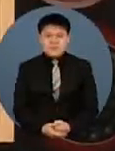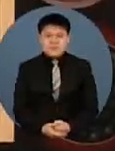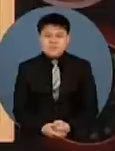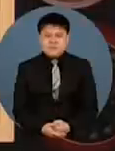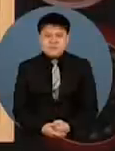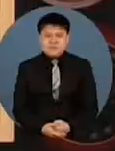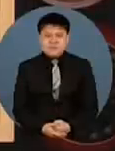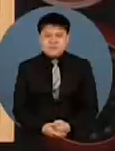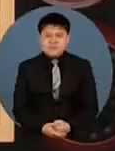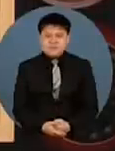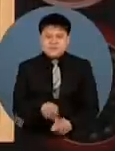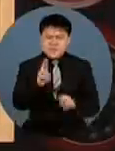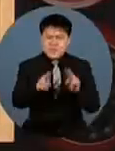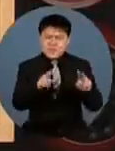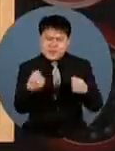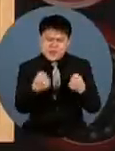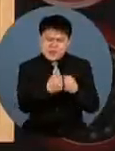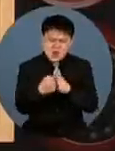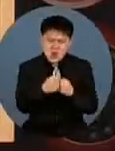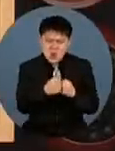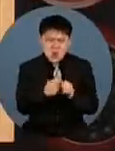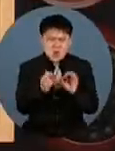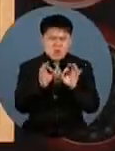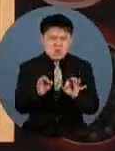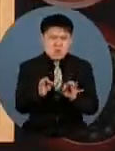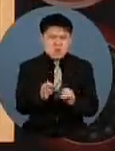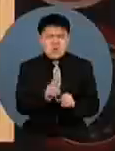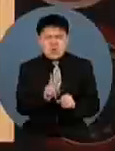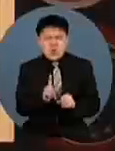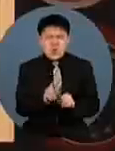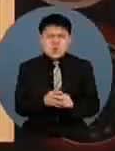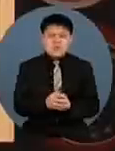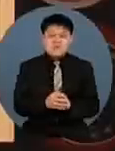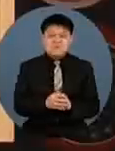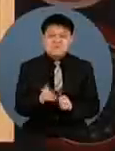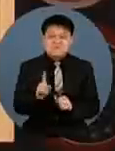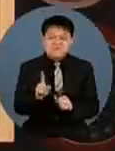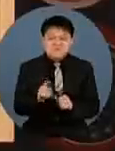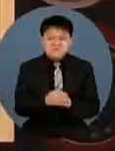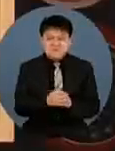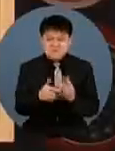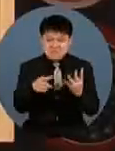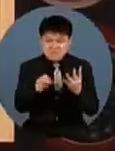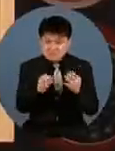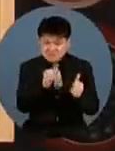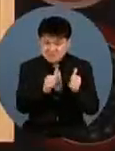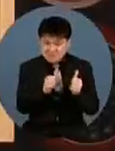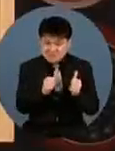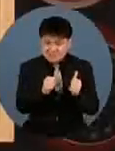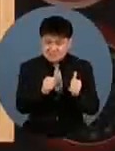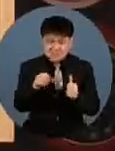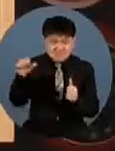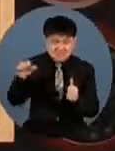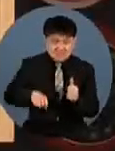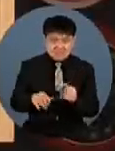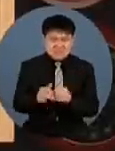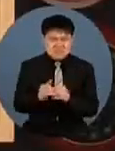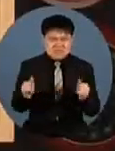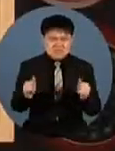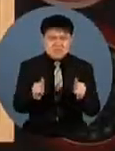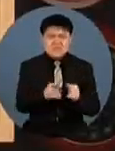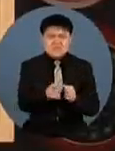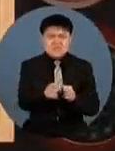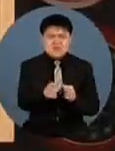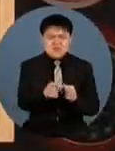자, 이 한판의 승부는 굉장합니다. 의미가. 중결승과 네, 4강 탈락자는 차이가 엄청납니다.